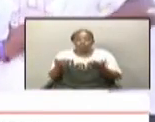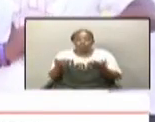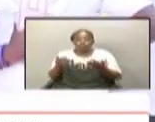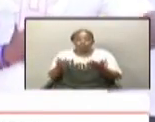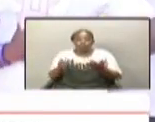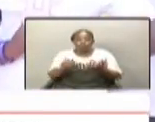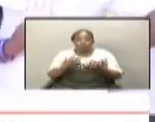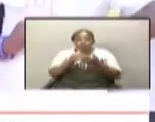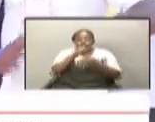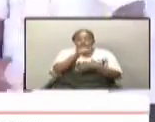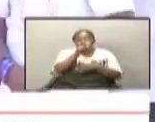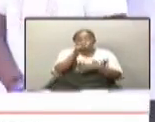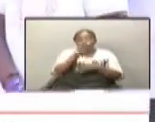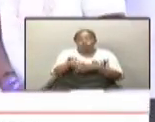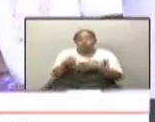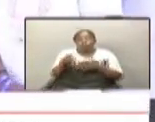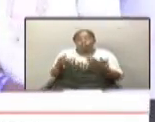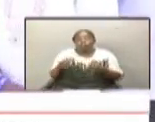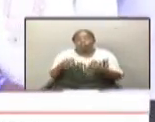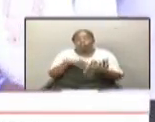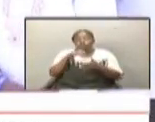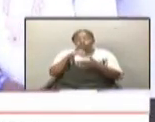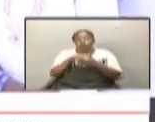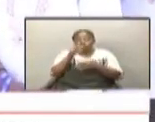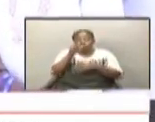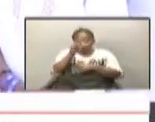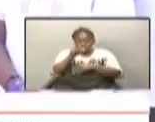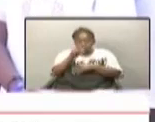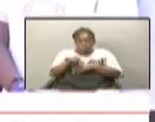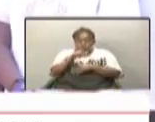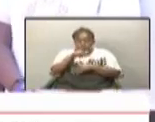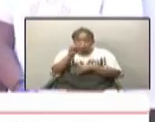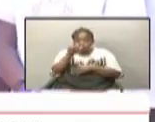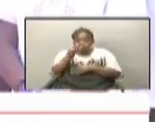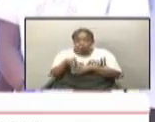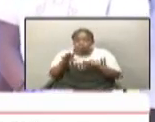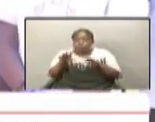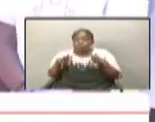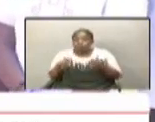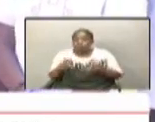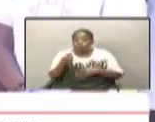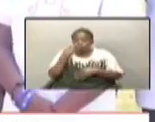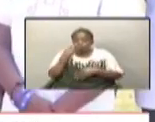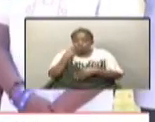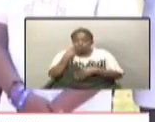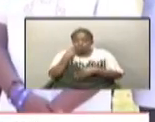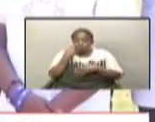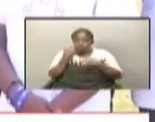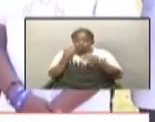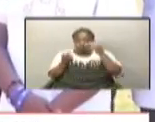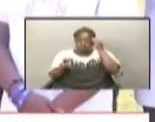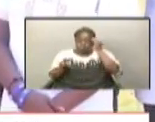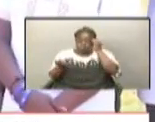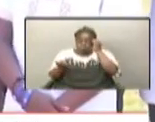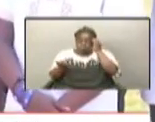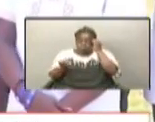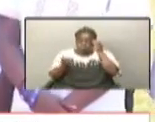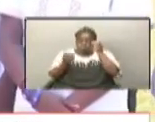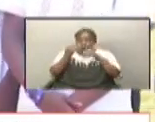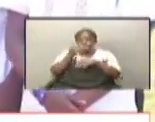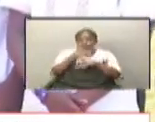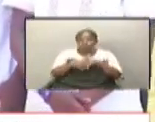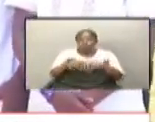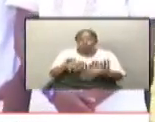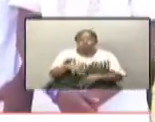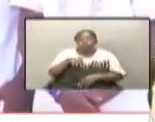buli omu nti mwamu wameli abadde ne personality nti nga buli omu ayina engeri gy'amulabamu akuleeta